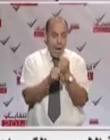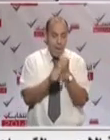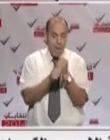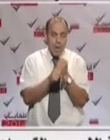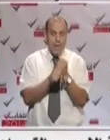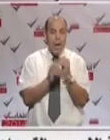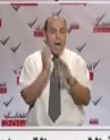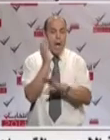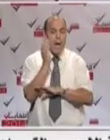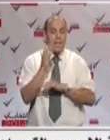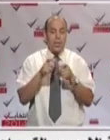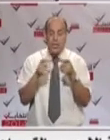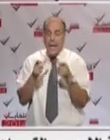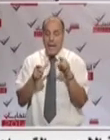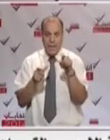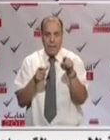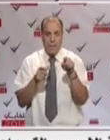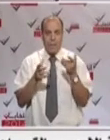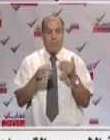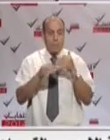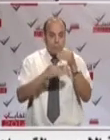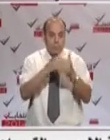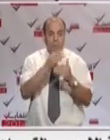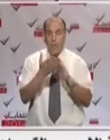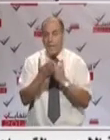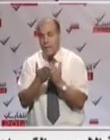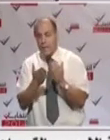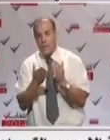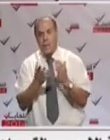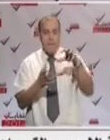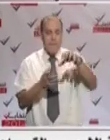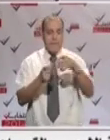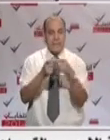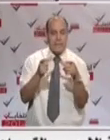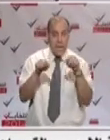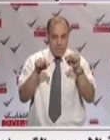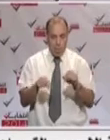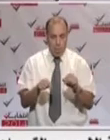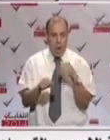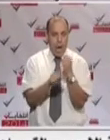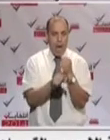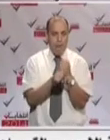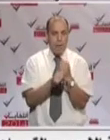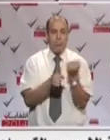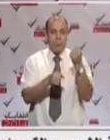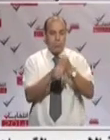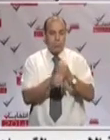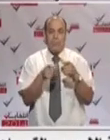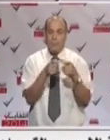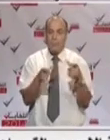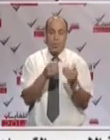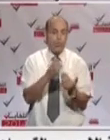ارساء قاعده صناعيه في الجهه عبر تطوير وتاهيل المنطقه الصناعيه الحاليه والعمل على انشاء مناطق صناعيه